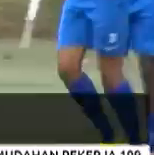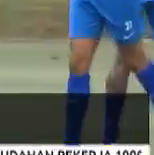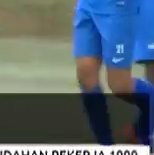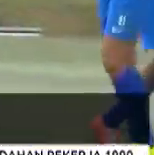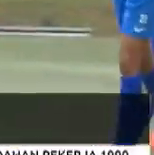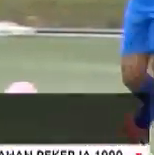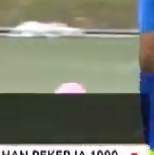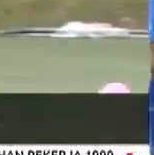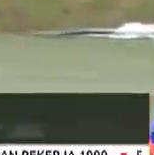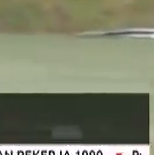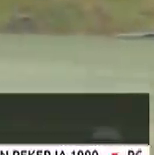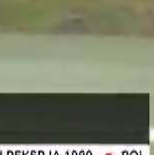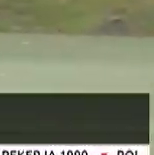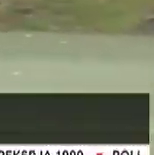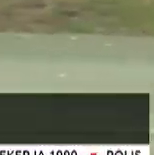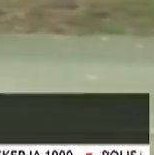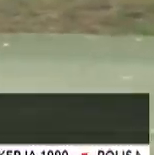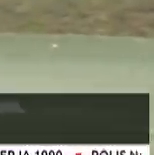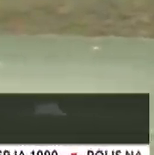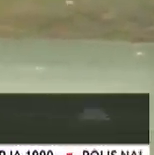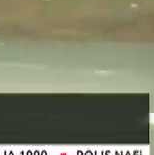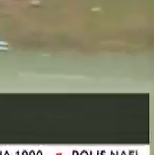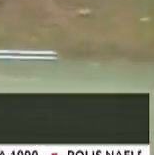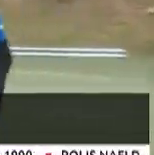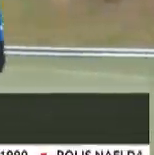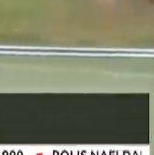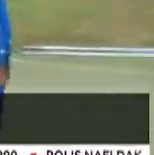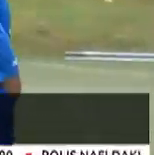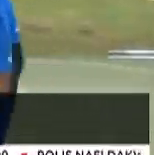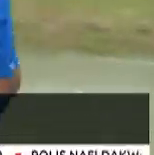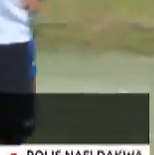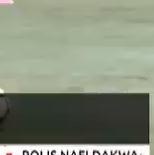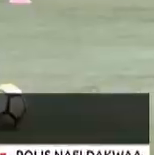Sukan si Filipina bola sepak disenarai dalam kategori A.